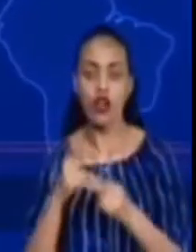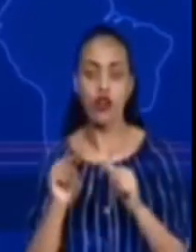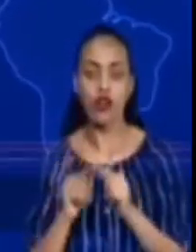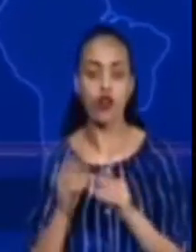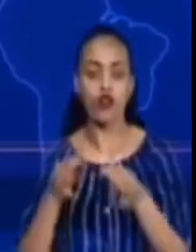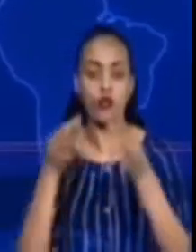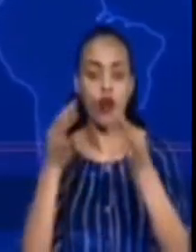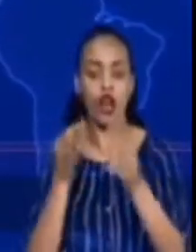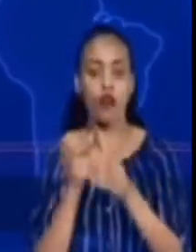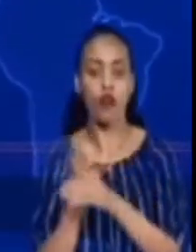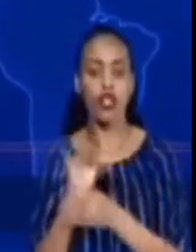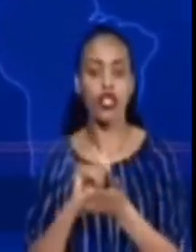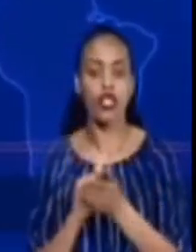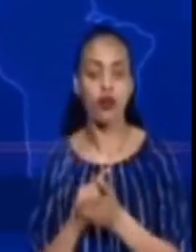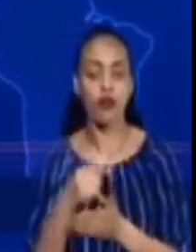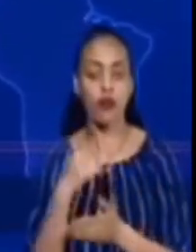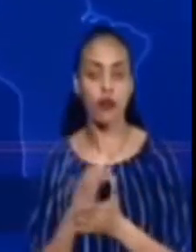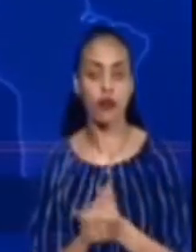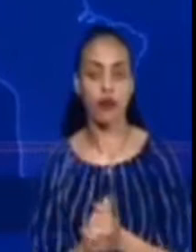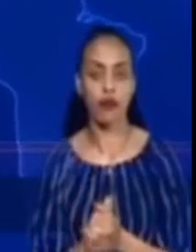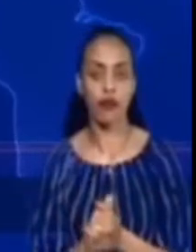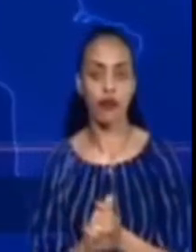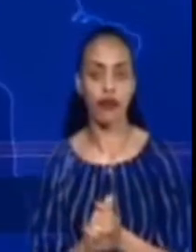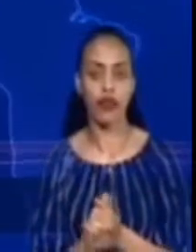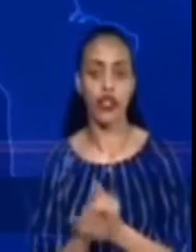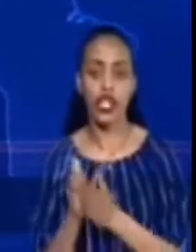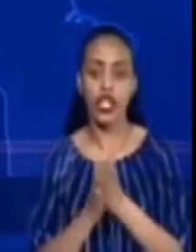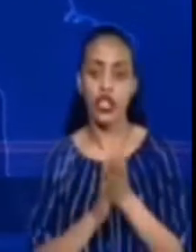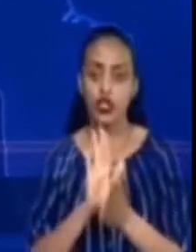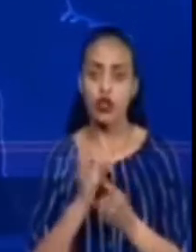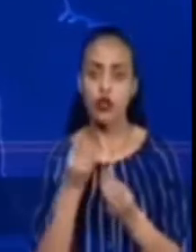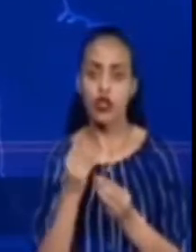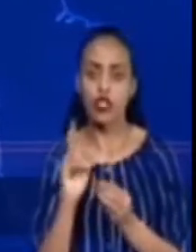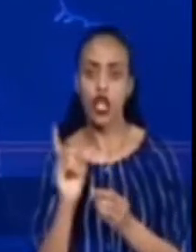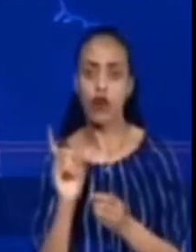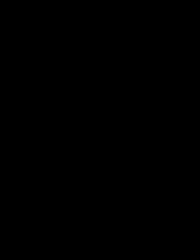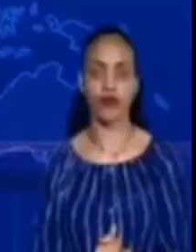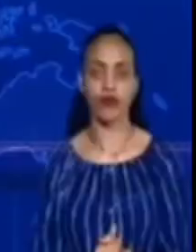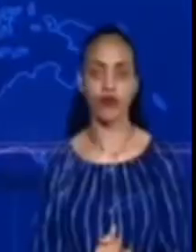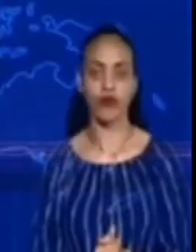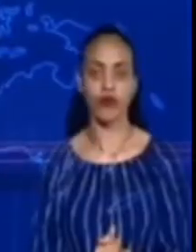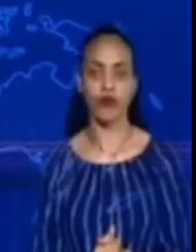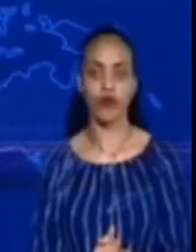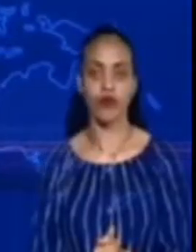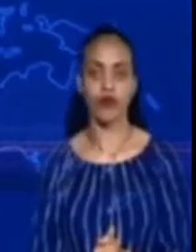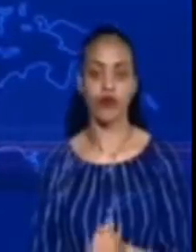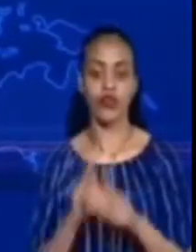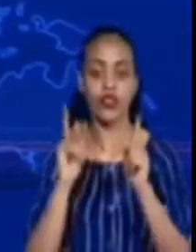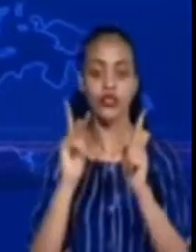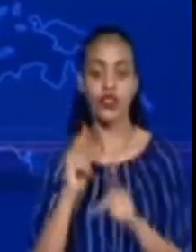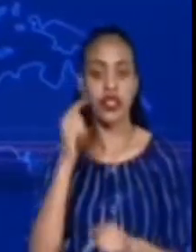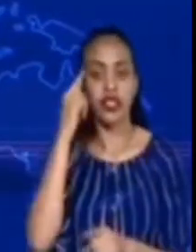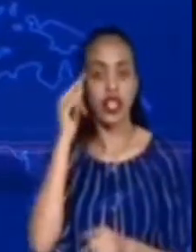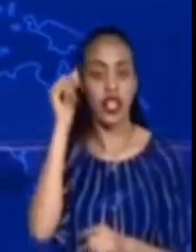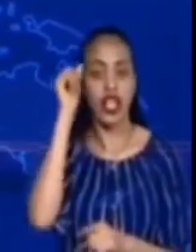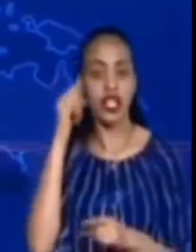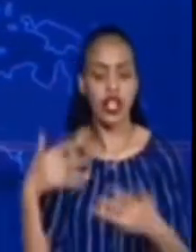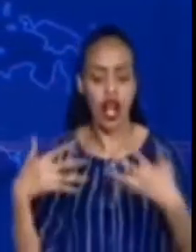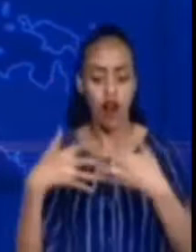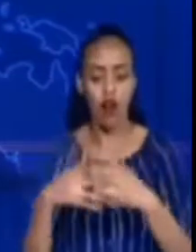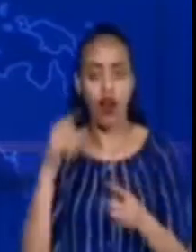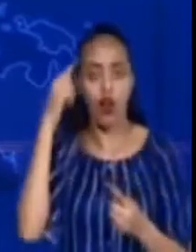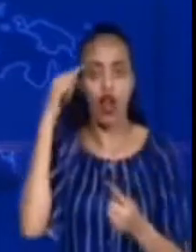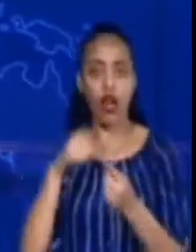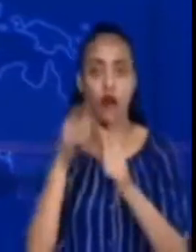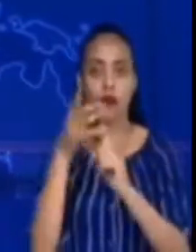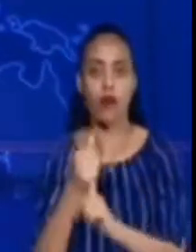የሚጮህ ትክክለኛ ሰው ቢሆን ሙስሊሞች እየሞቱ ነው ኢትዮጵያኖች እየሞቱ ነው ክርስቲያኖች እየሞቱ ነው ብሎ በአንድ ዜማ